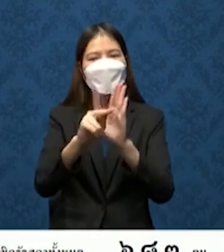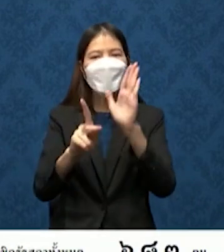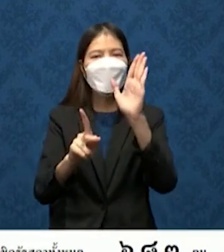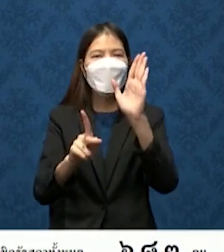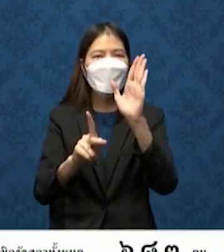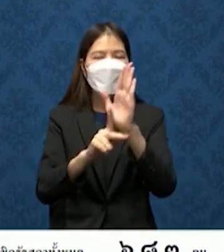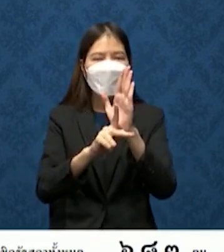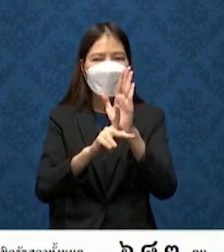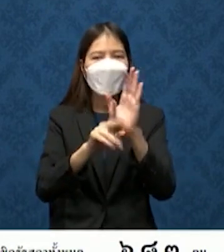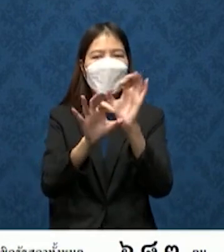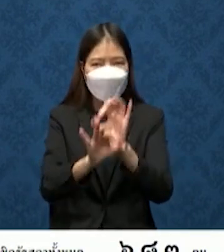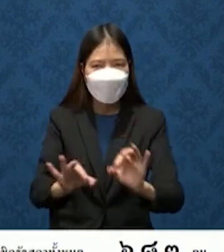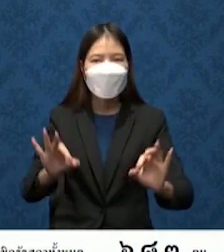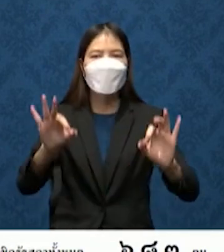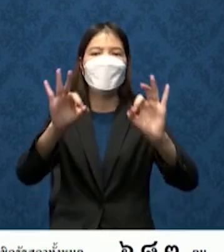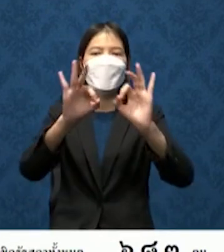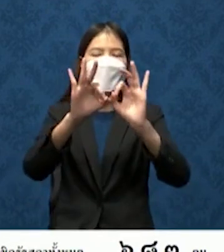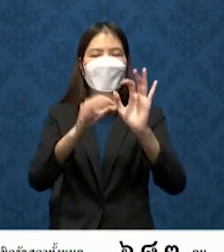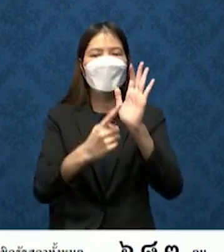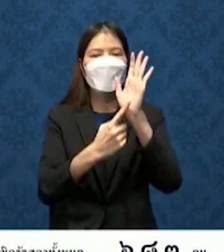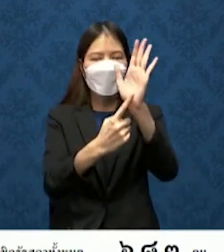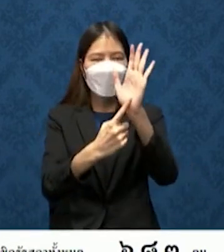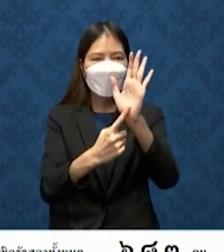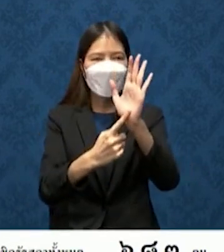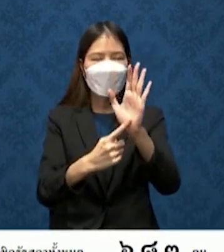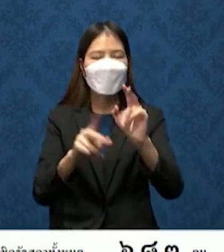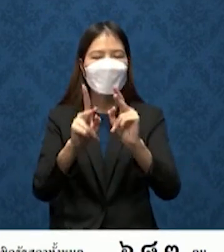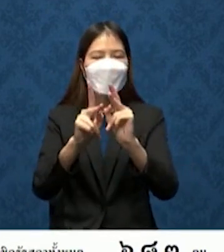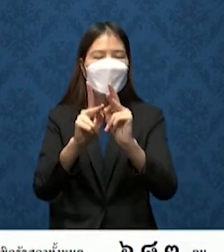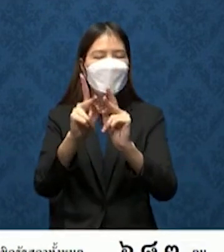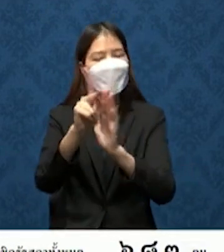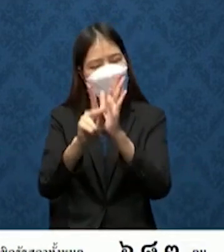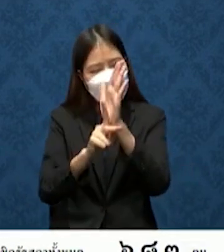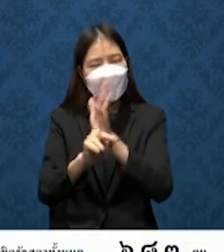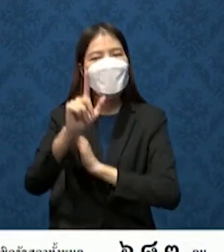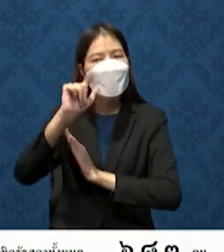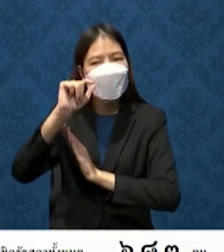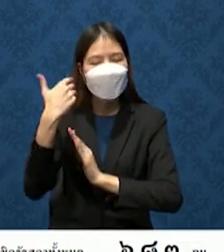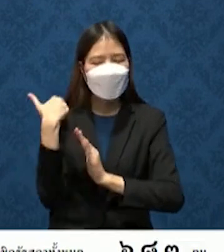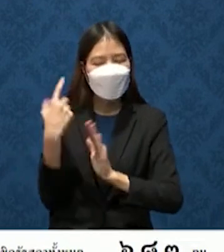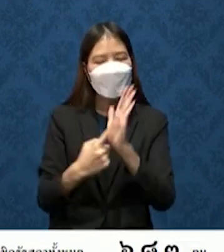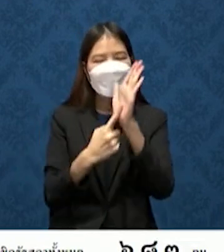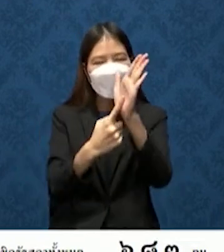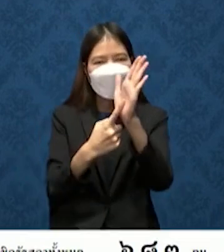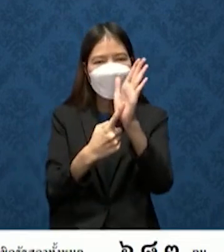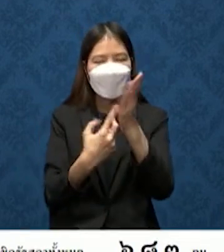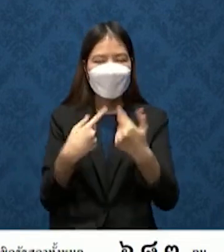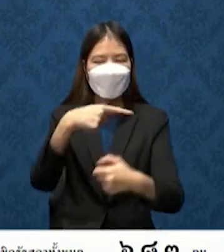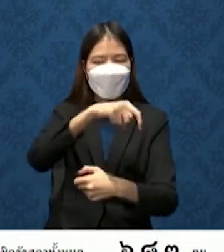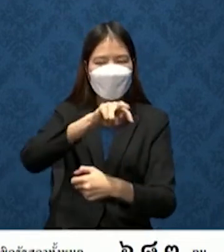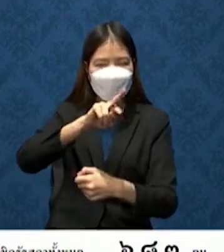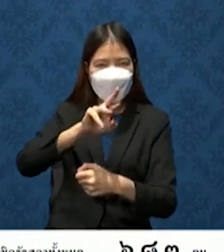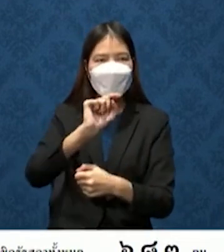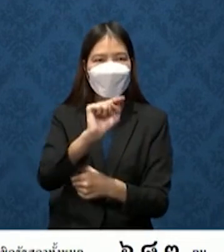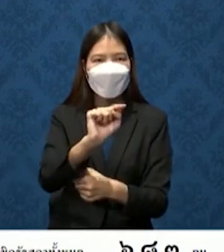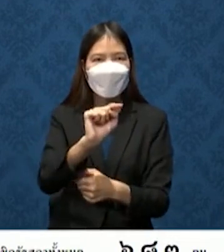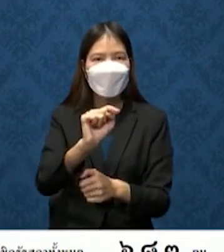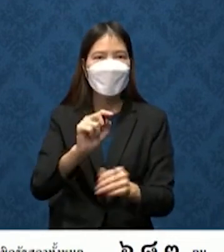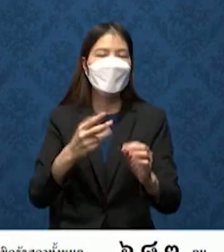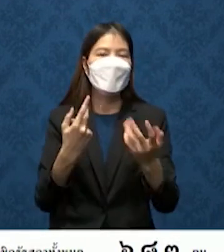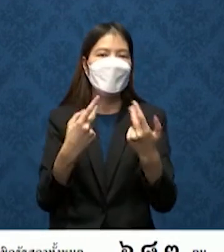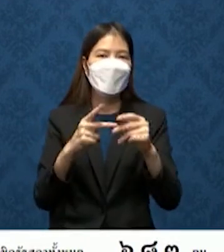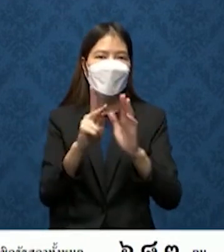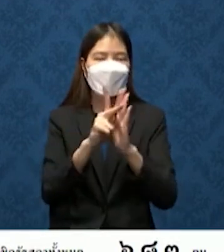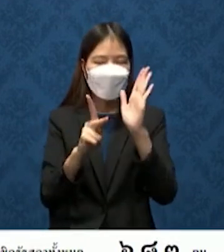ายที่จะเปิดทางให้เกิดกฎหมายอื่นๆใνระดับพระรบัหัและกฎหมาย